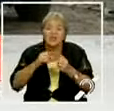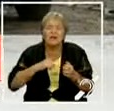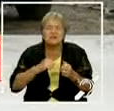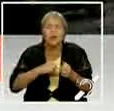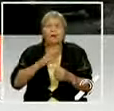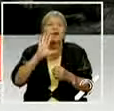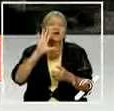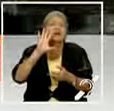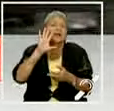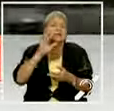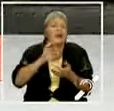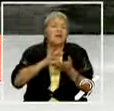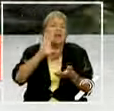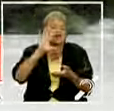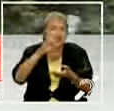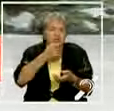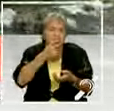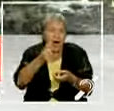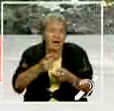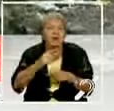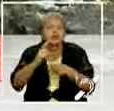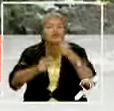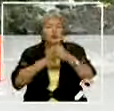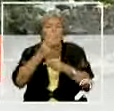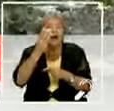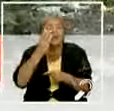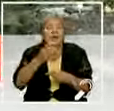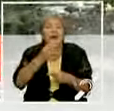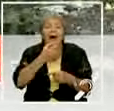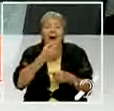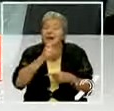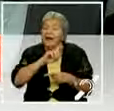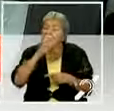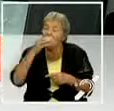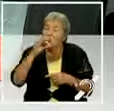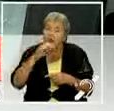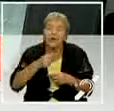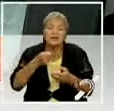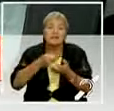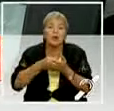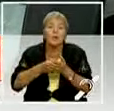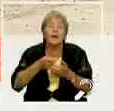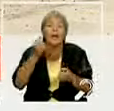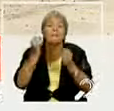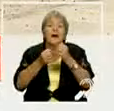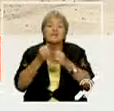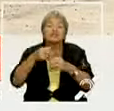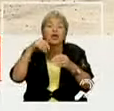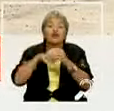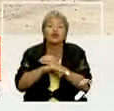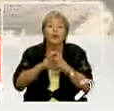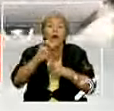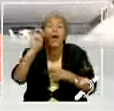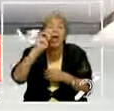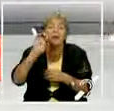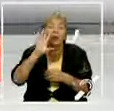puțin 5 ani, iar apoi, timp de 3 ani, nu au voie să cumpere o mașină cu nivel de poluare sub Euro 5.